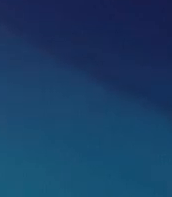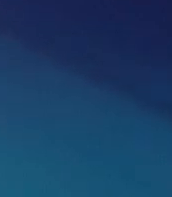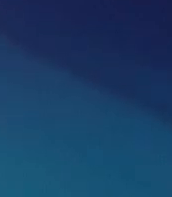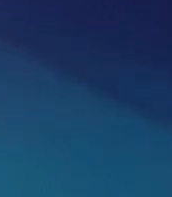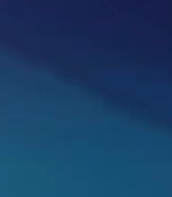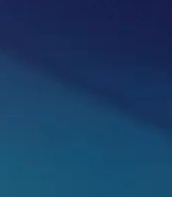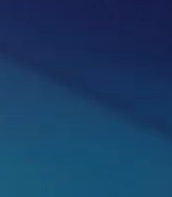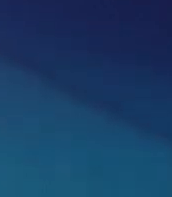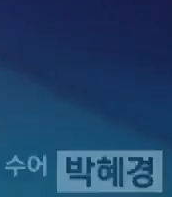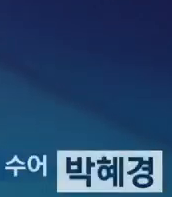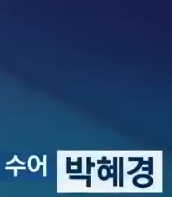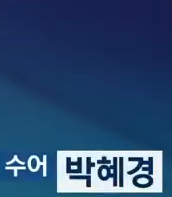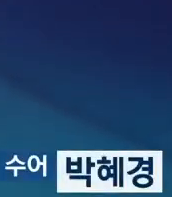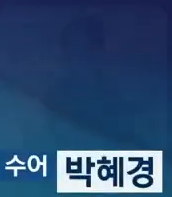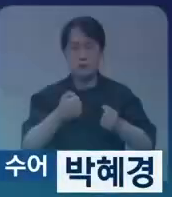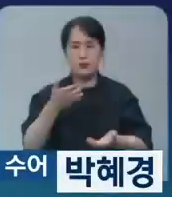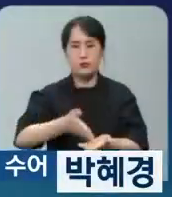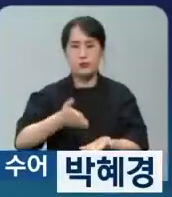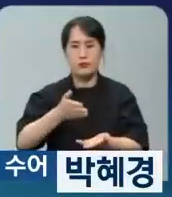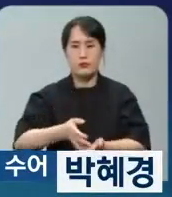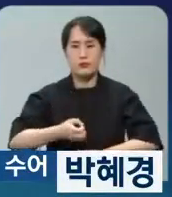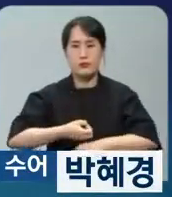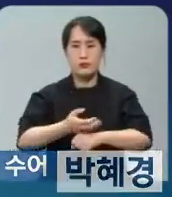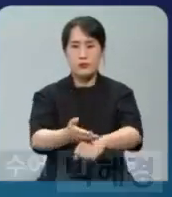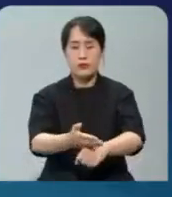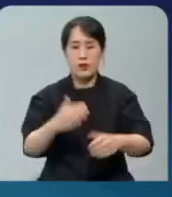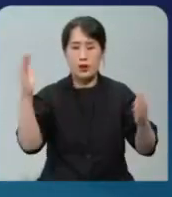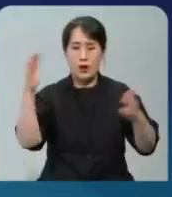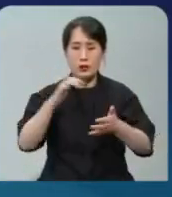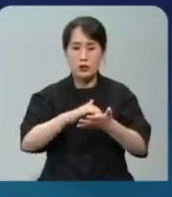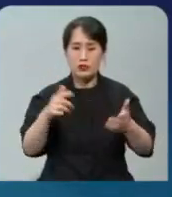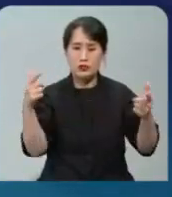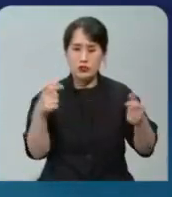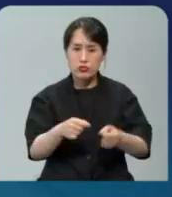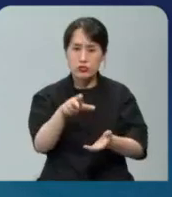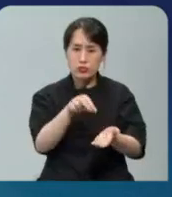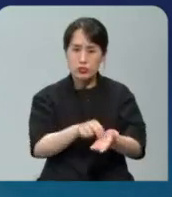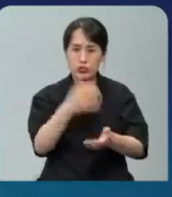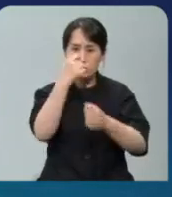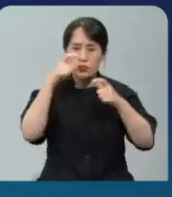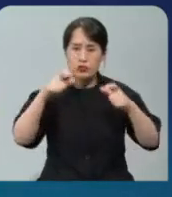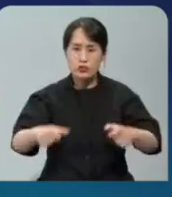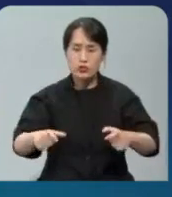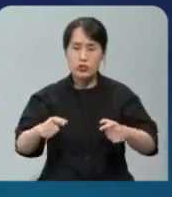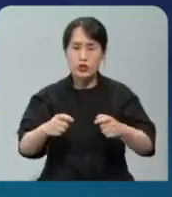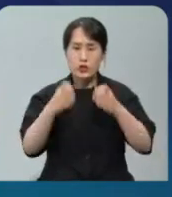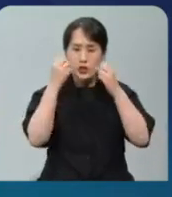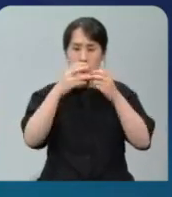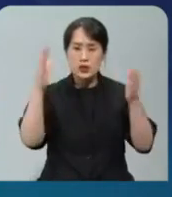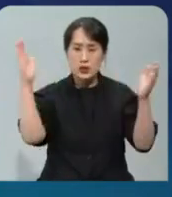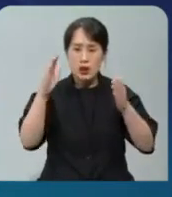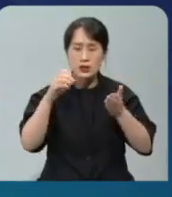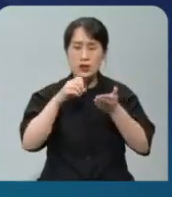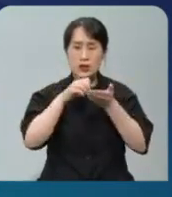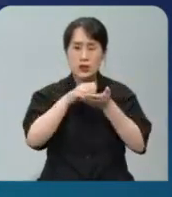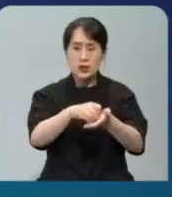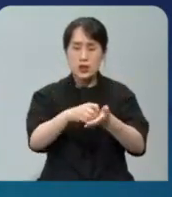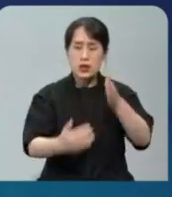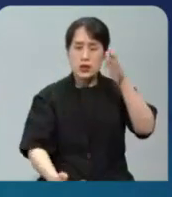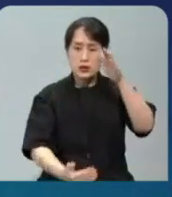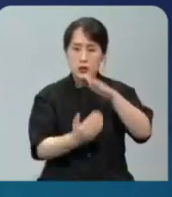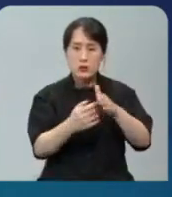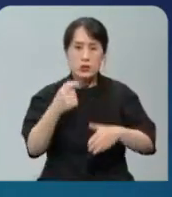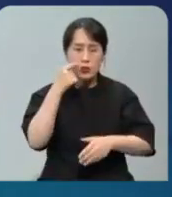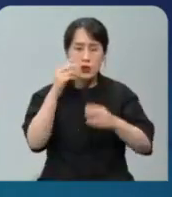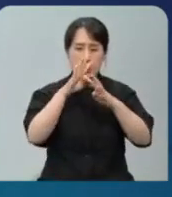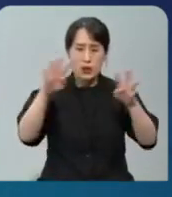안녕하십니까 이어서 충북 놓습니다 학령인구 감소 여파로 충북 에서도 신입생을 채우지 못하는 대학이 늘고